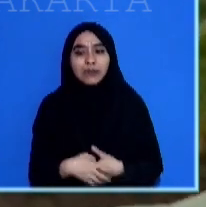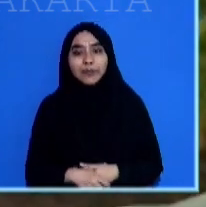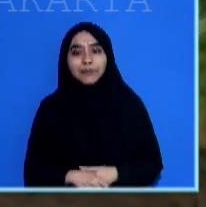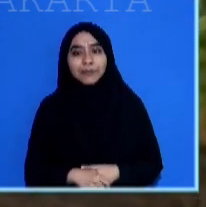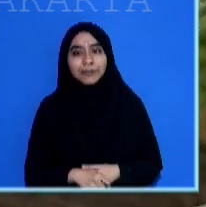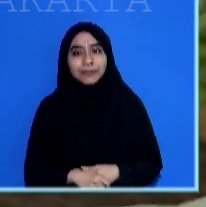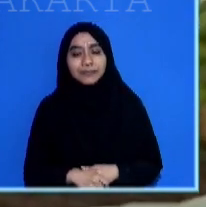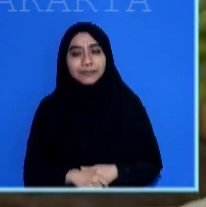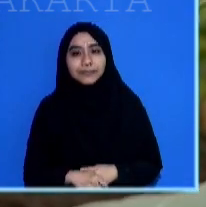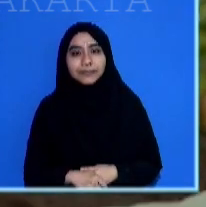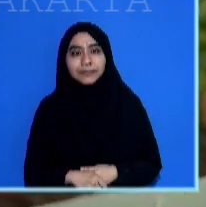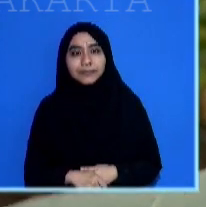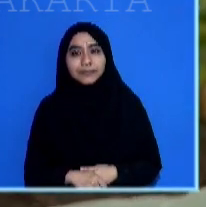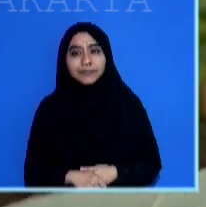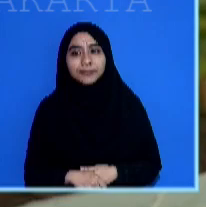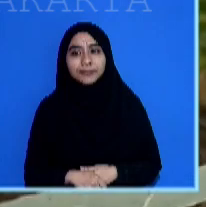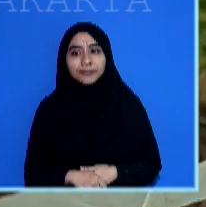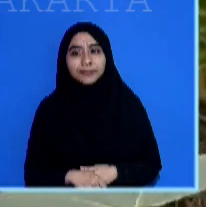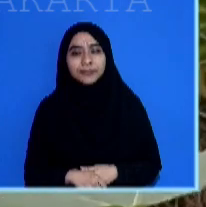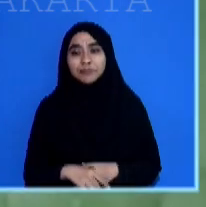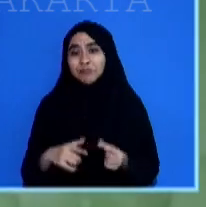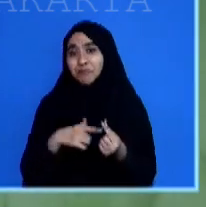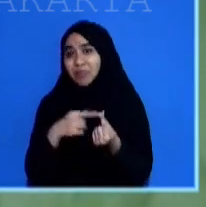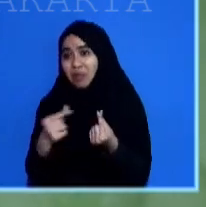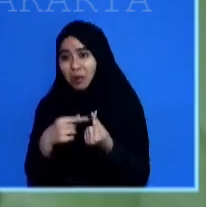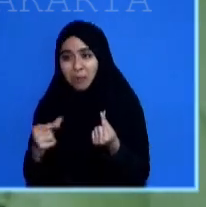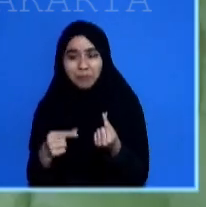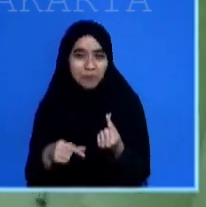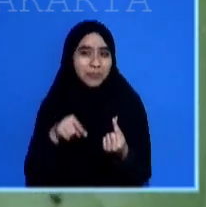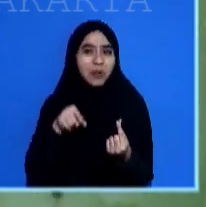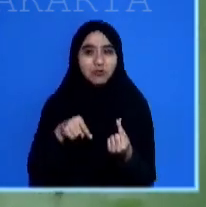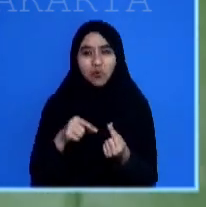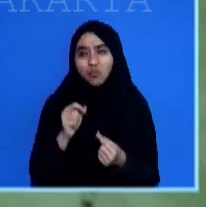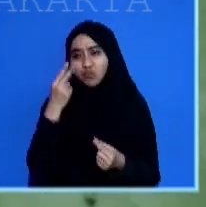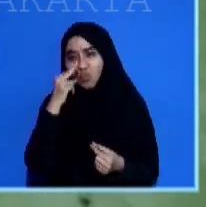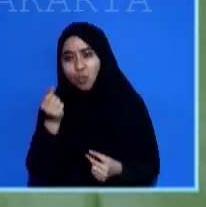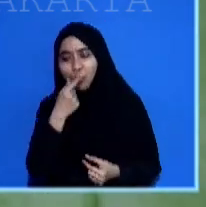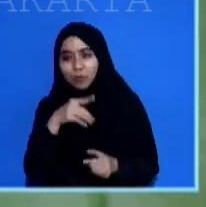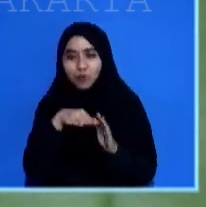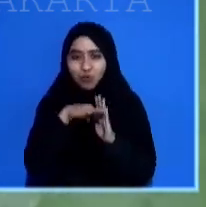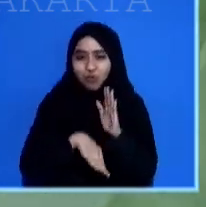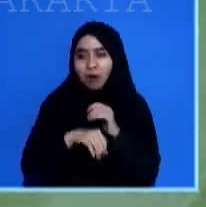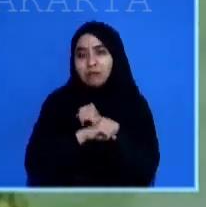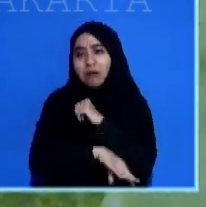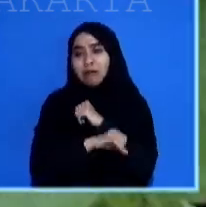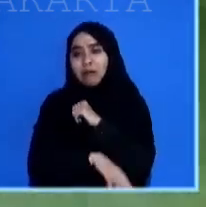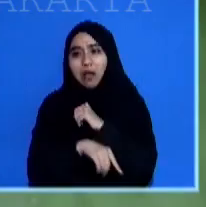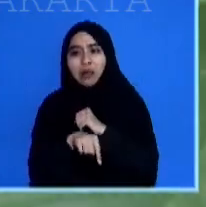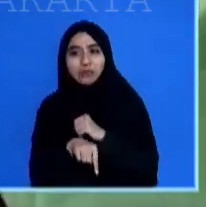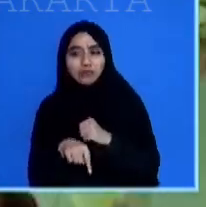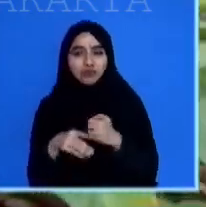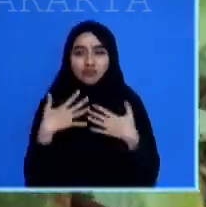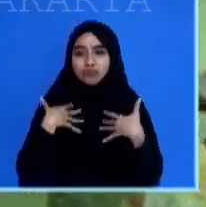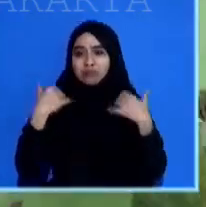Kejawi menika sentiat ugi mujudaken tanaman herbal ingkang saged ngusadani sesakit anemia, jagi sel badan, ngatasi